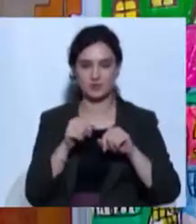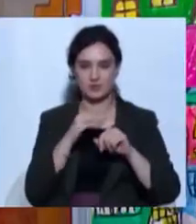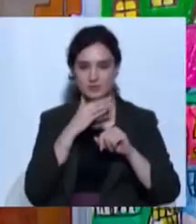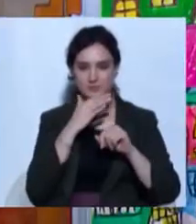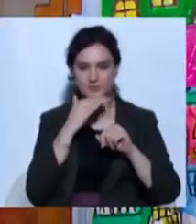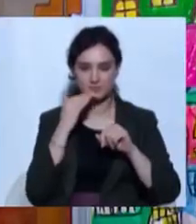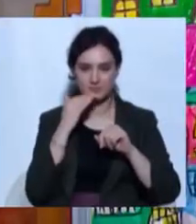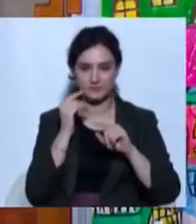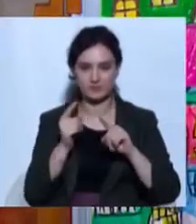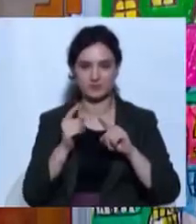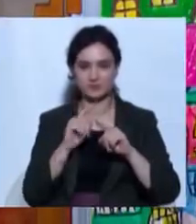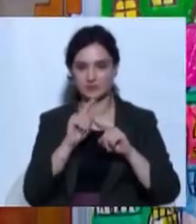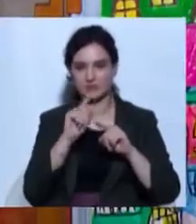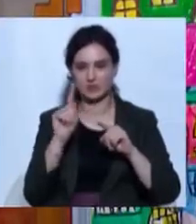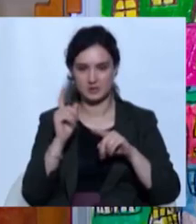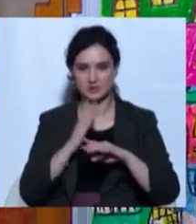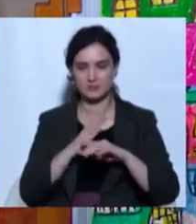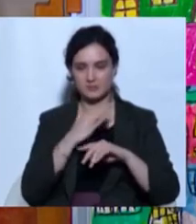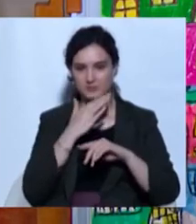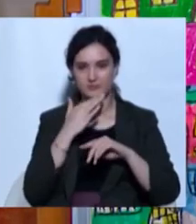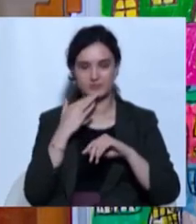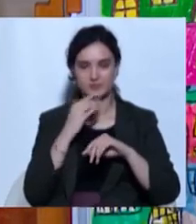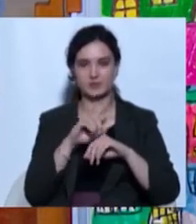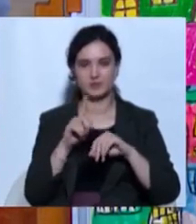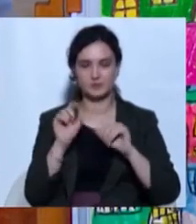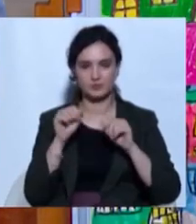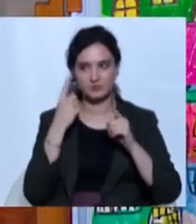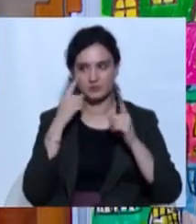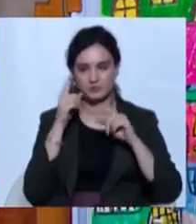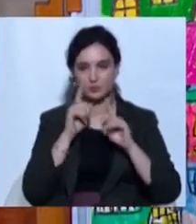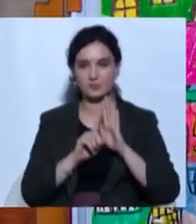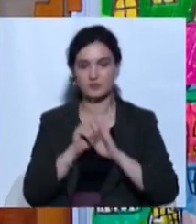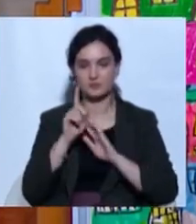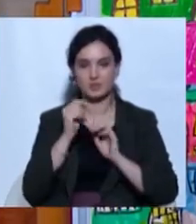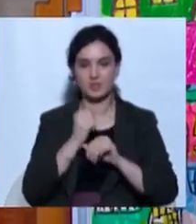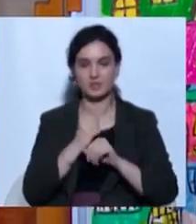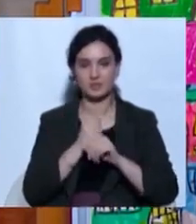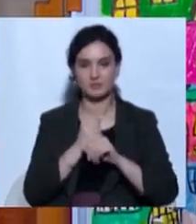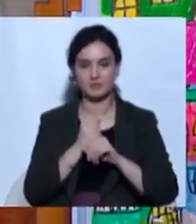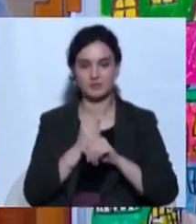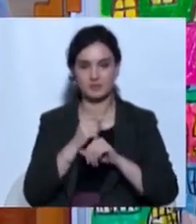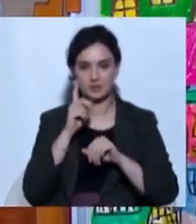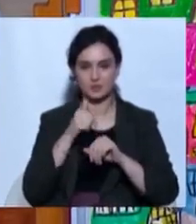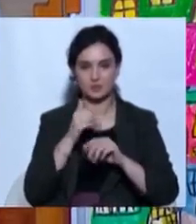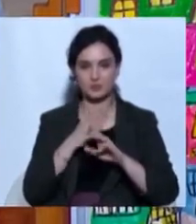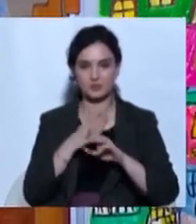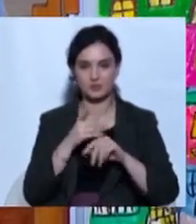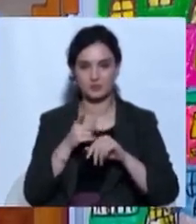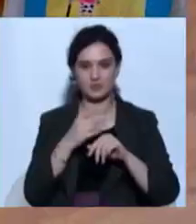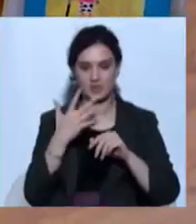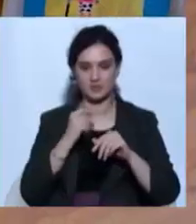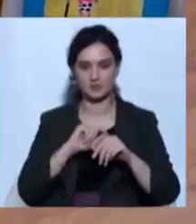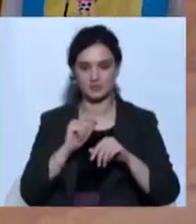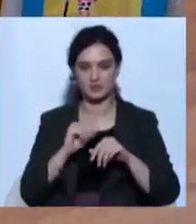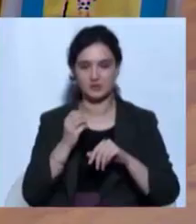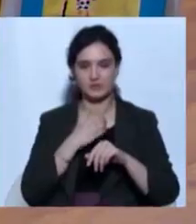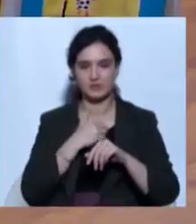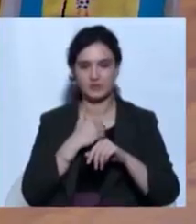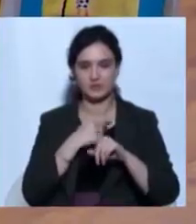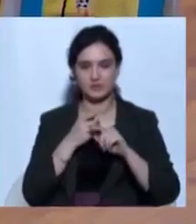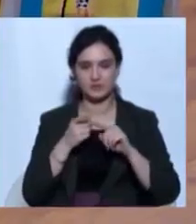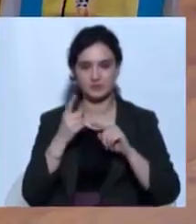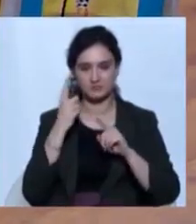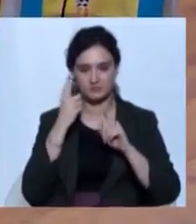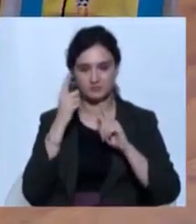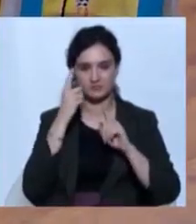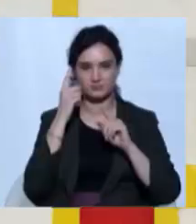ბევრი ვარიანტია, ბევრი რამე რო იწყებ გაკეთებას, ეცეთ როგორ არის. მიდის ხელი, კიდე გინდა, მერე ის მოგდის